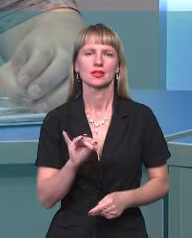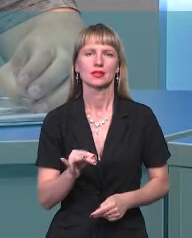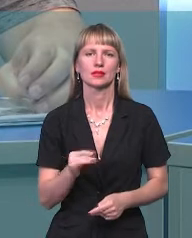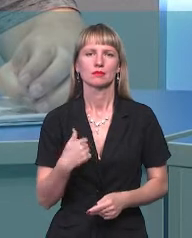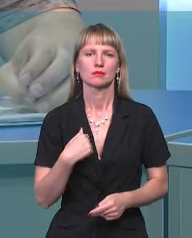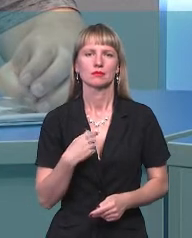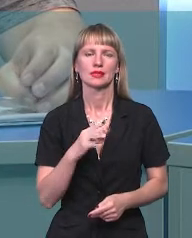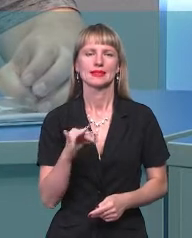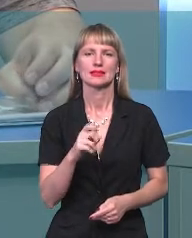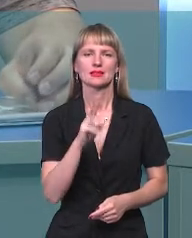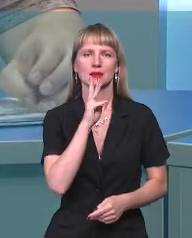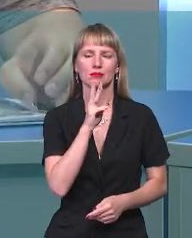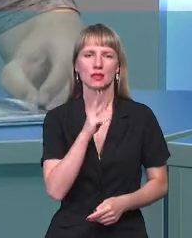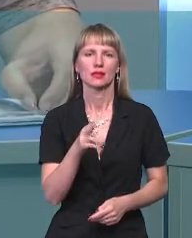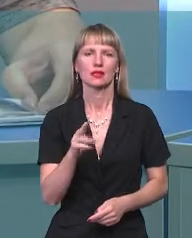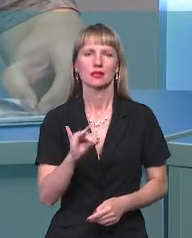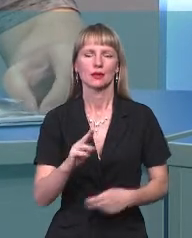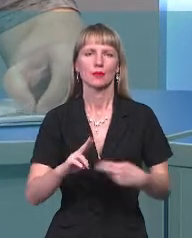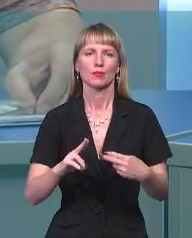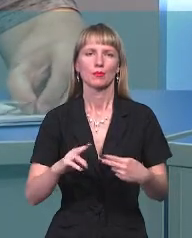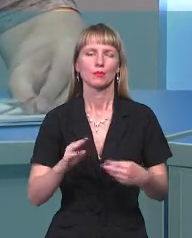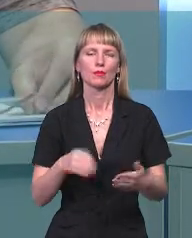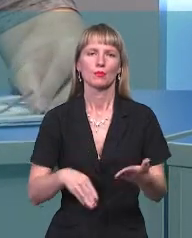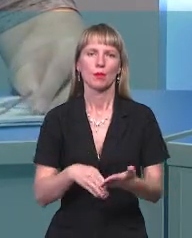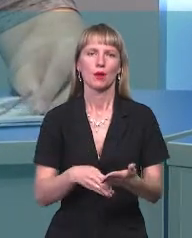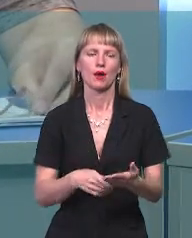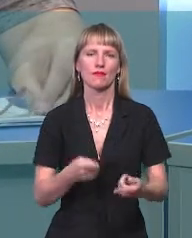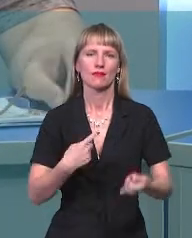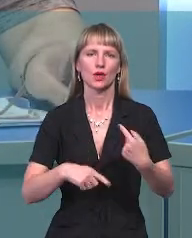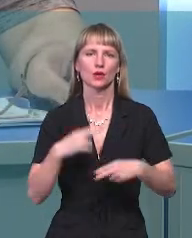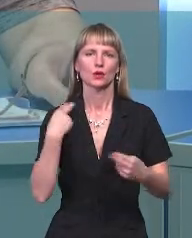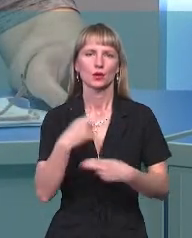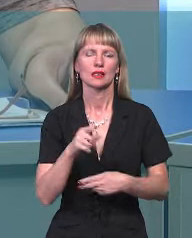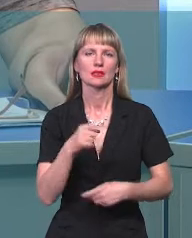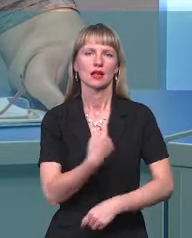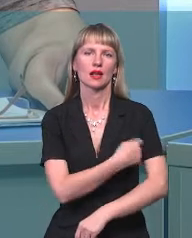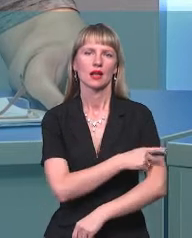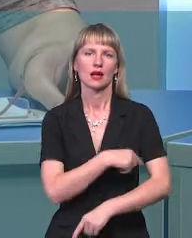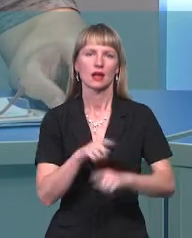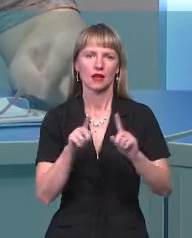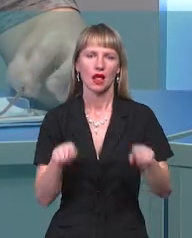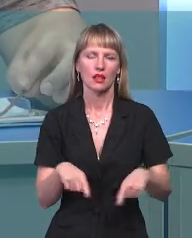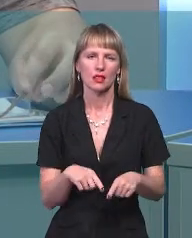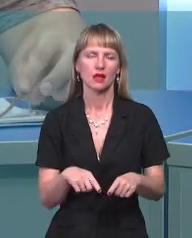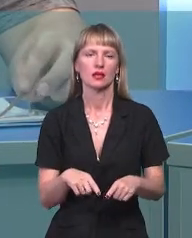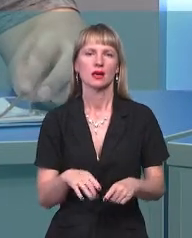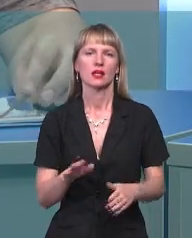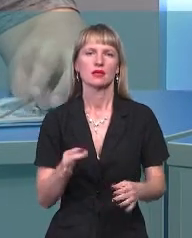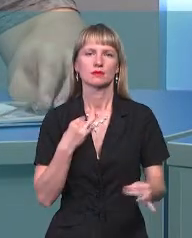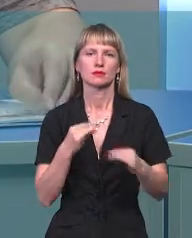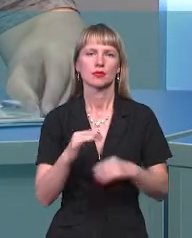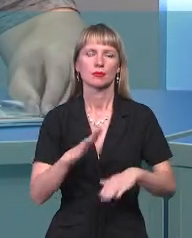із заробітної плати і повертаємо, допомагаємо повертати борги з тих же лікарняних, спілкуємося з